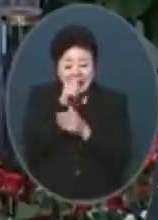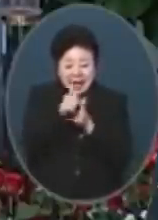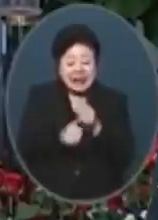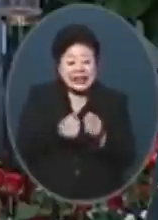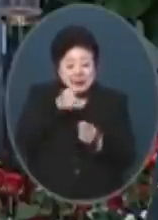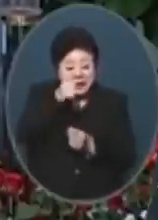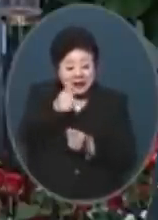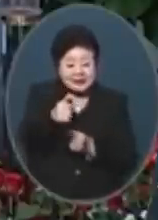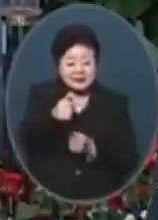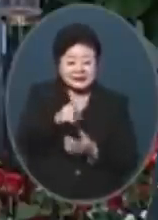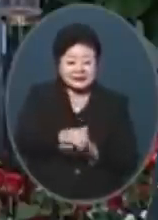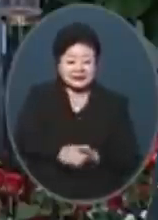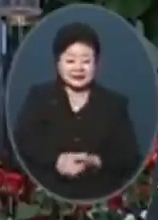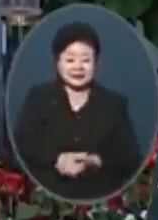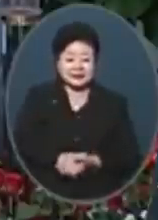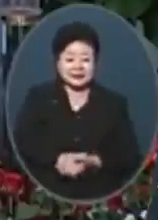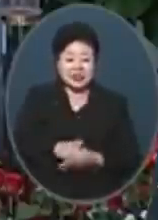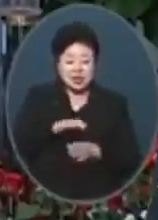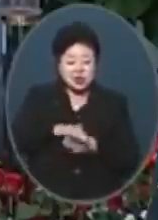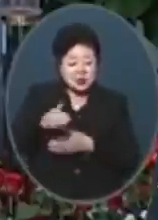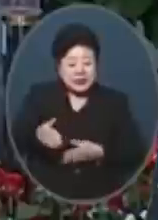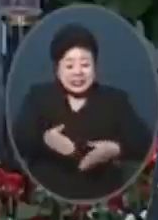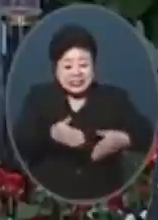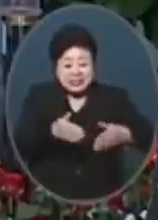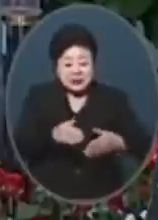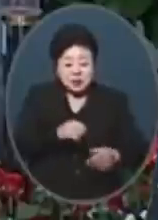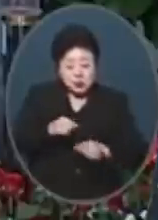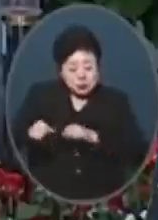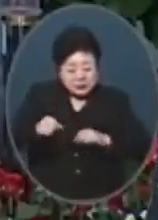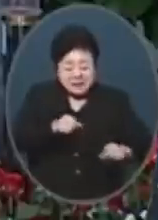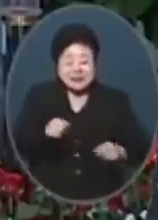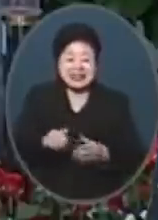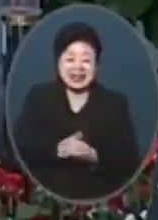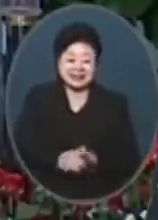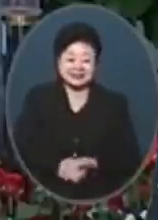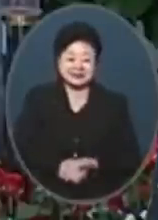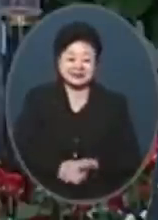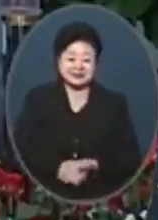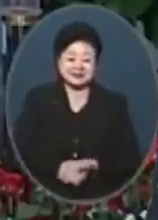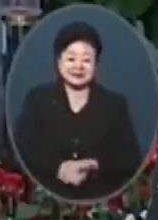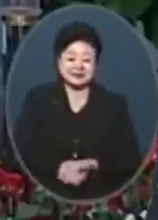하나님의 손길이 움직이는 것입니다.